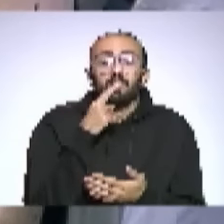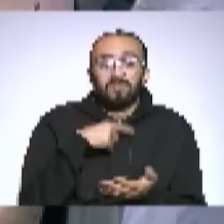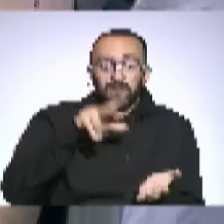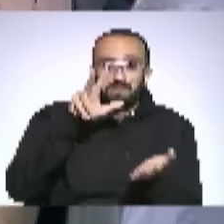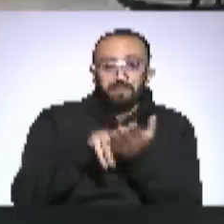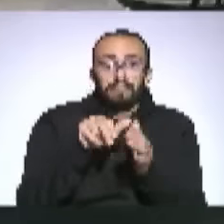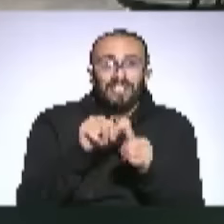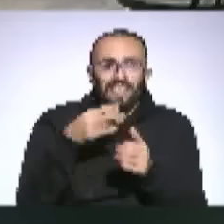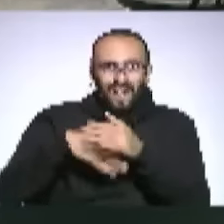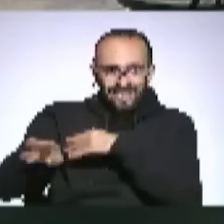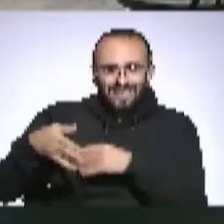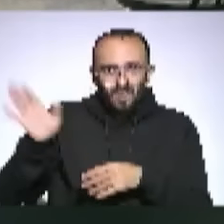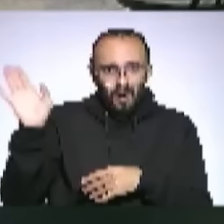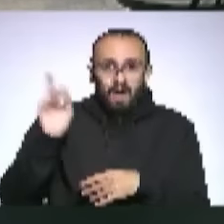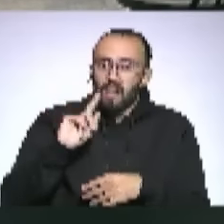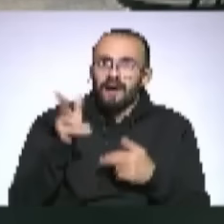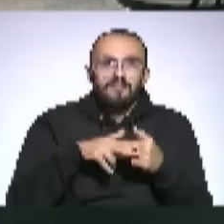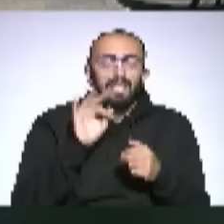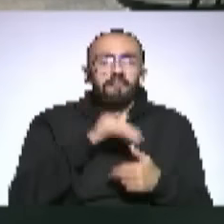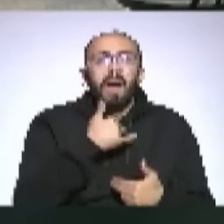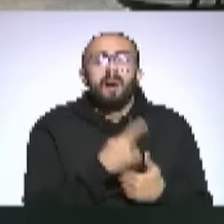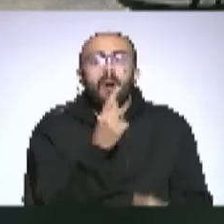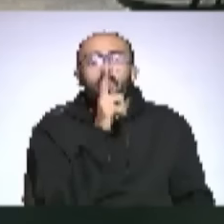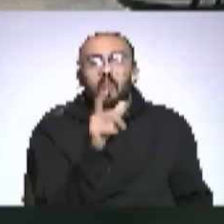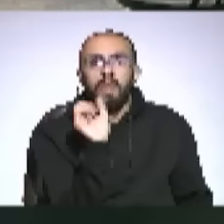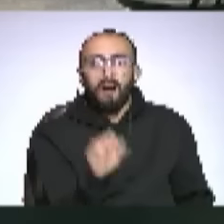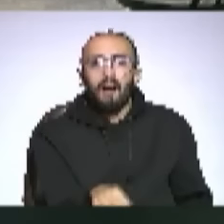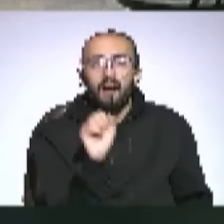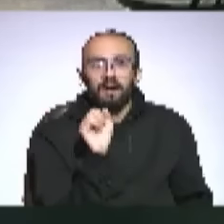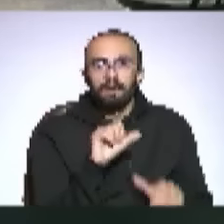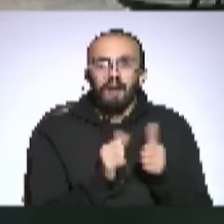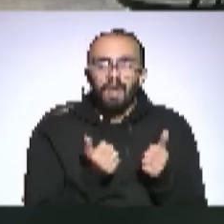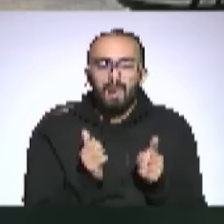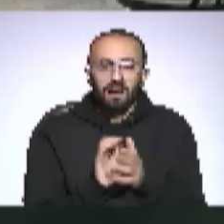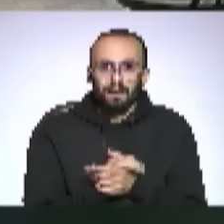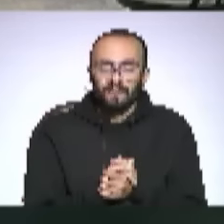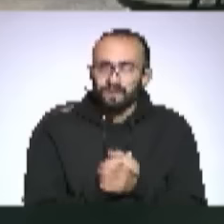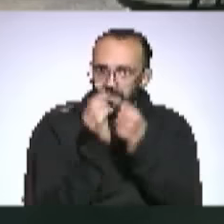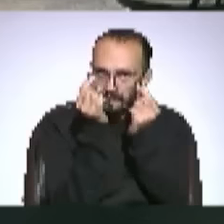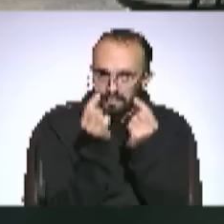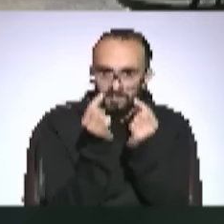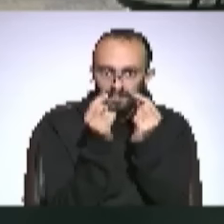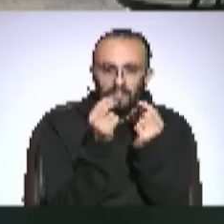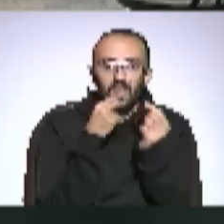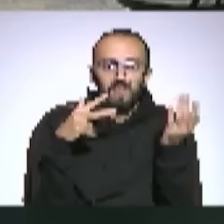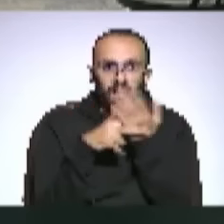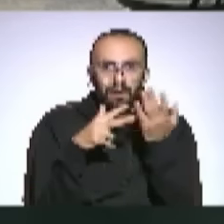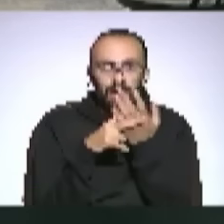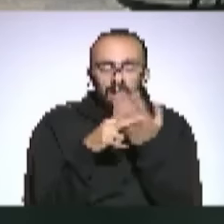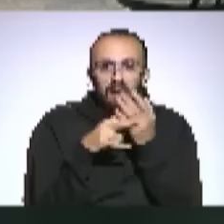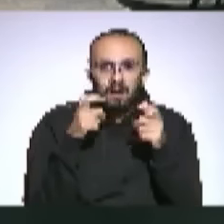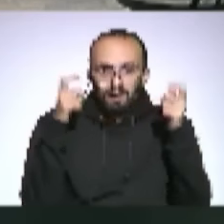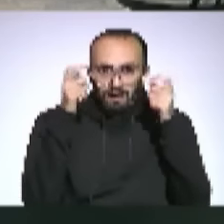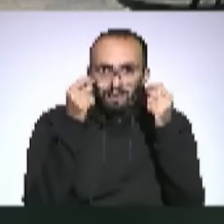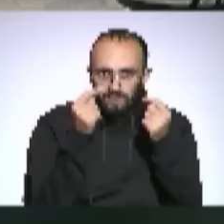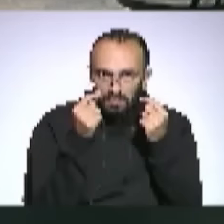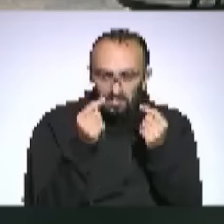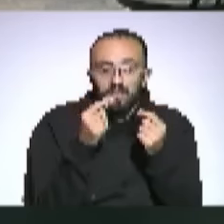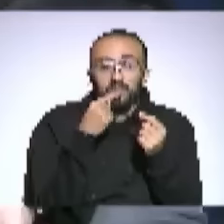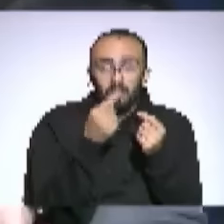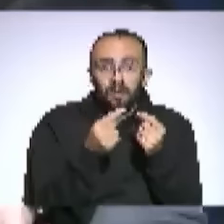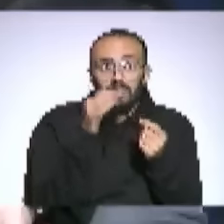تصريح الا بعد حكم المحكمه يعني النهارده هكملك حبيبي هكملك حبيبي يعني افترض